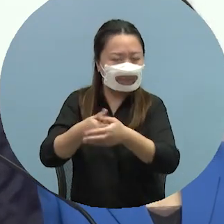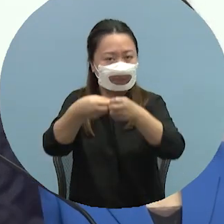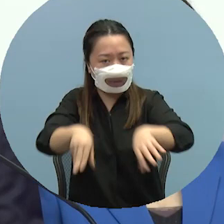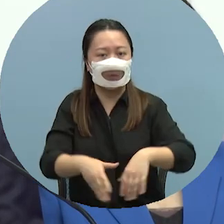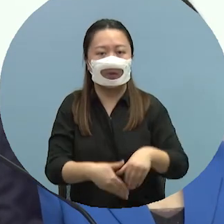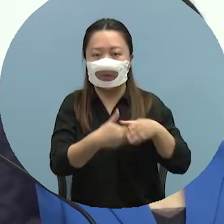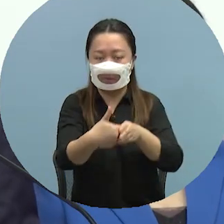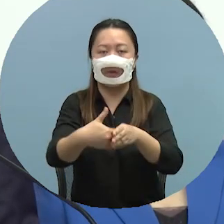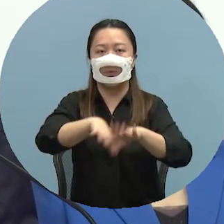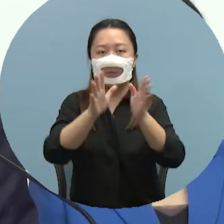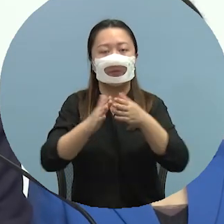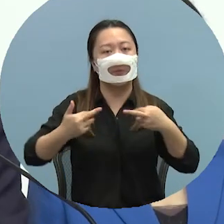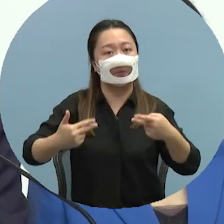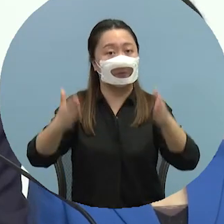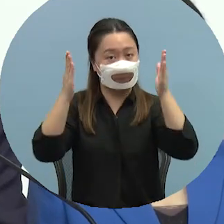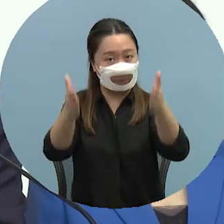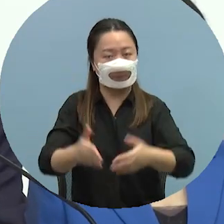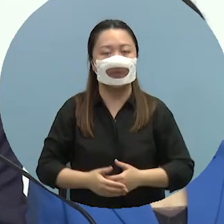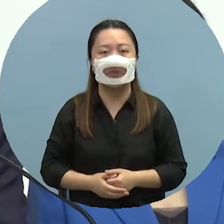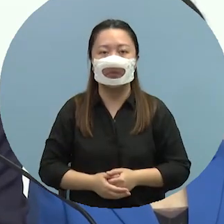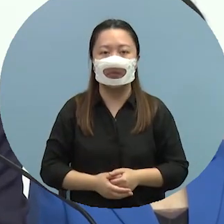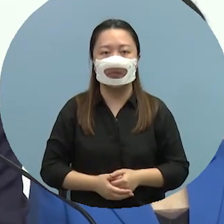引領大家向前邁進。